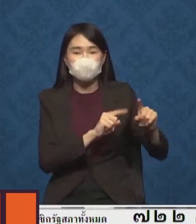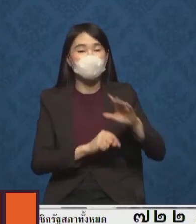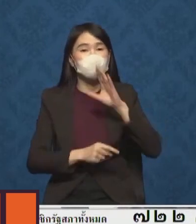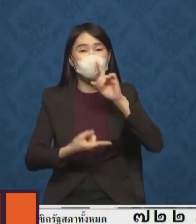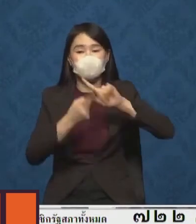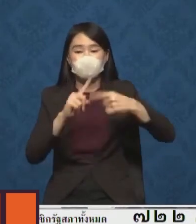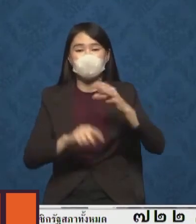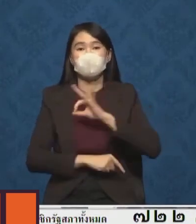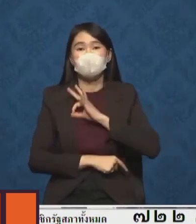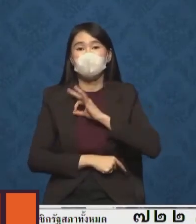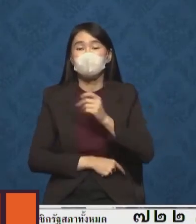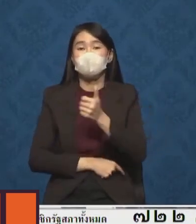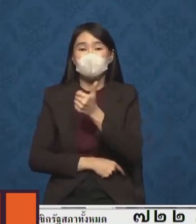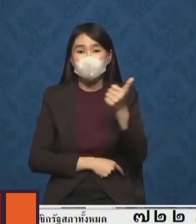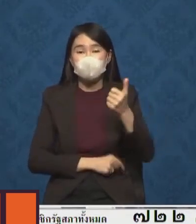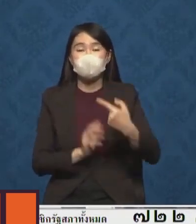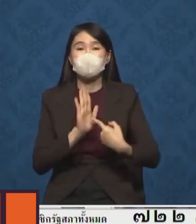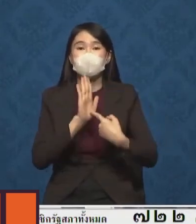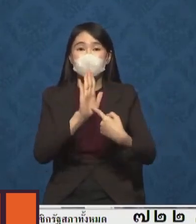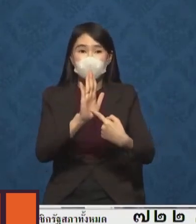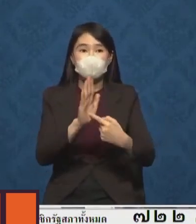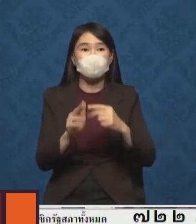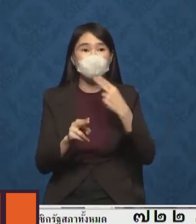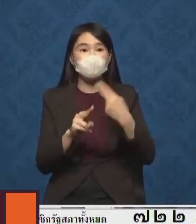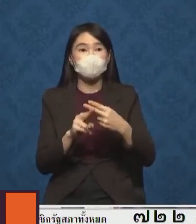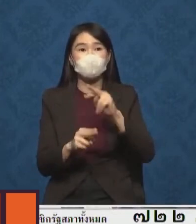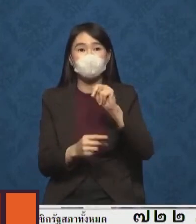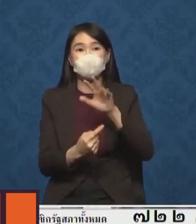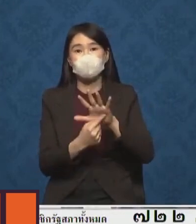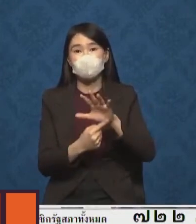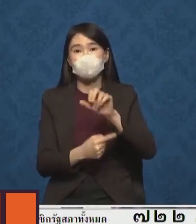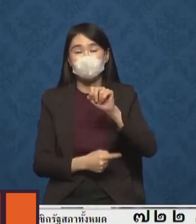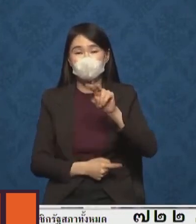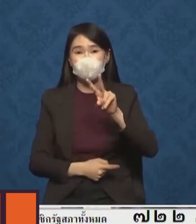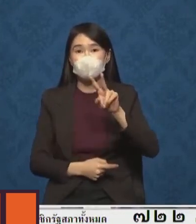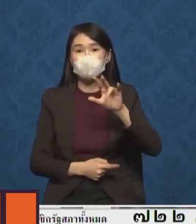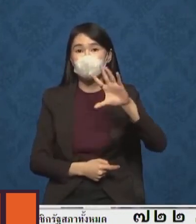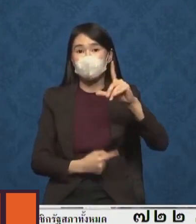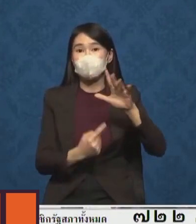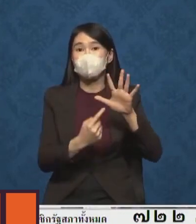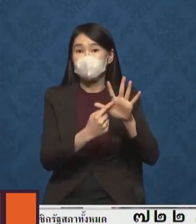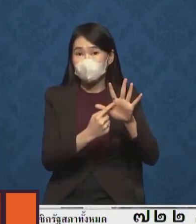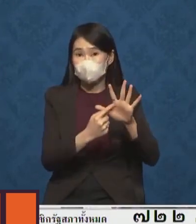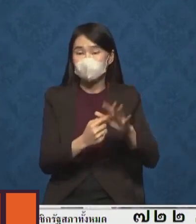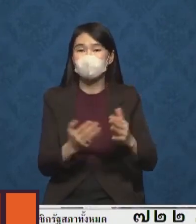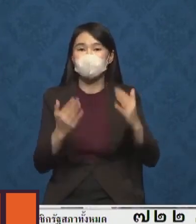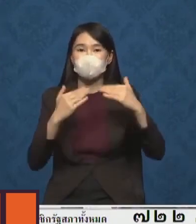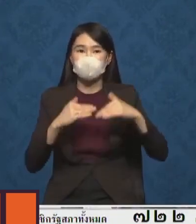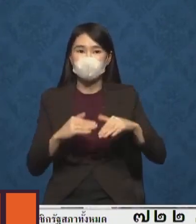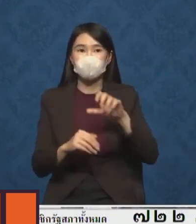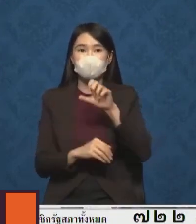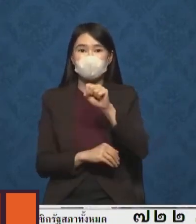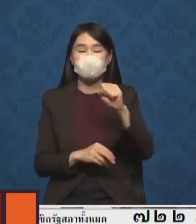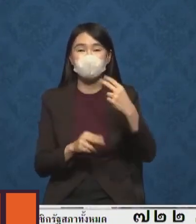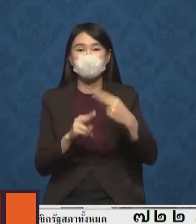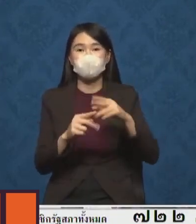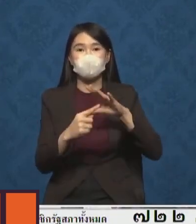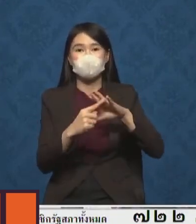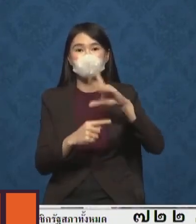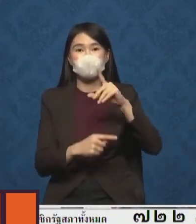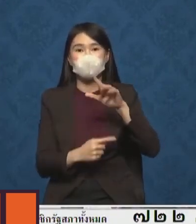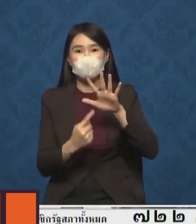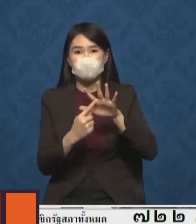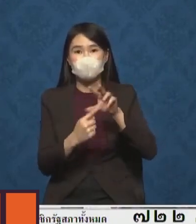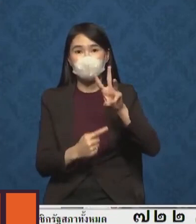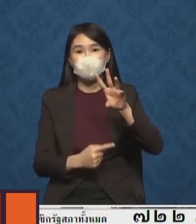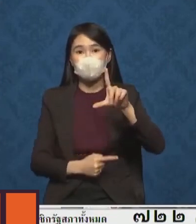ชิของผม ไม่วาจะเป็นสอสอนัตชาบูลชัยสวัสดสอสอชาวริตราหากอุ